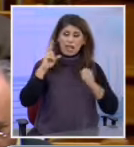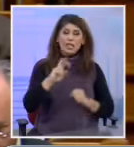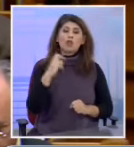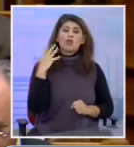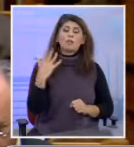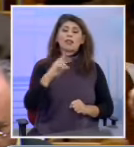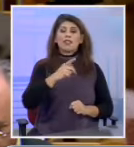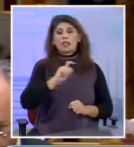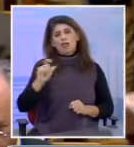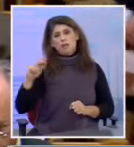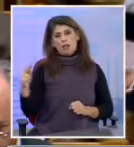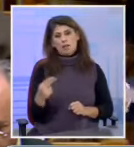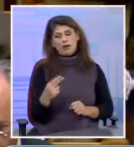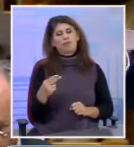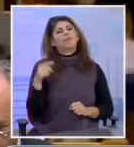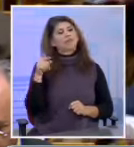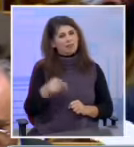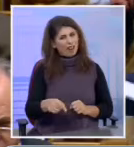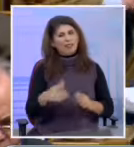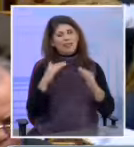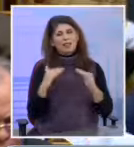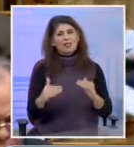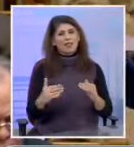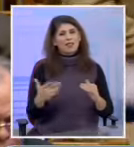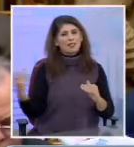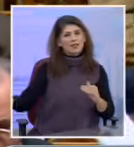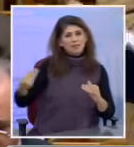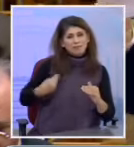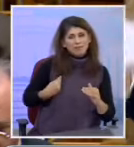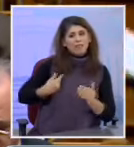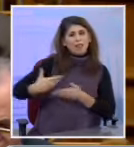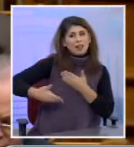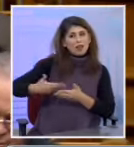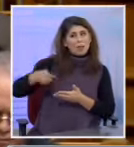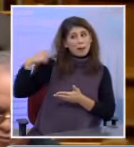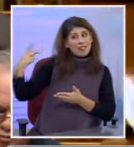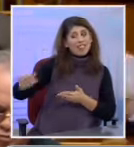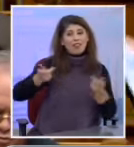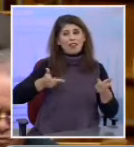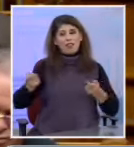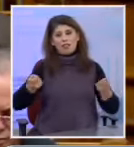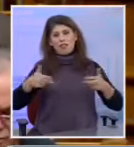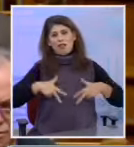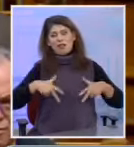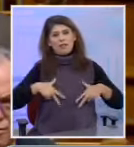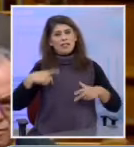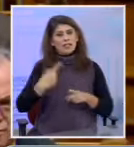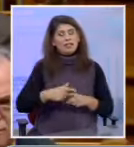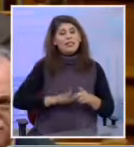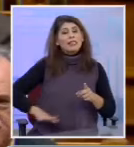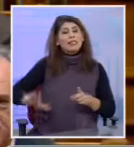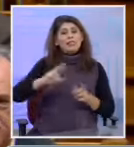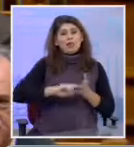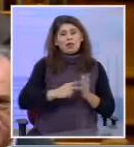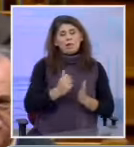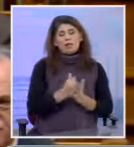25 δισεκατομμύρια ευρώ. Αυτή την κατάσταση βρήκαμε από τη δική σας διακυβέρνηση στην ελληνική οικονομία και στις